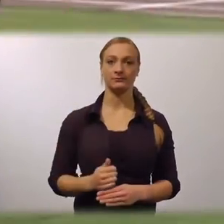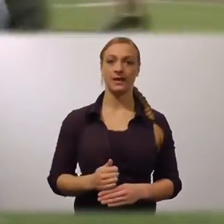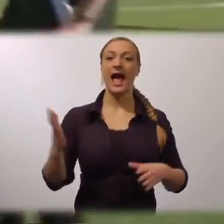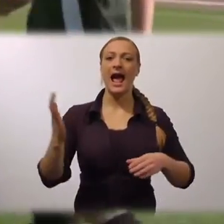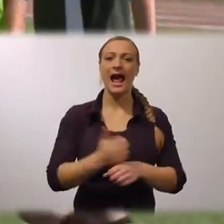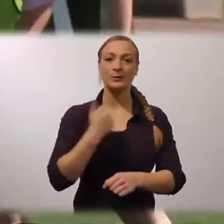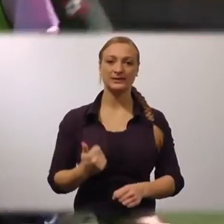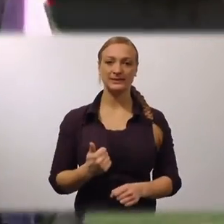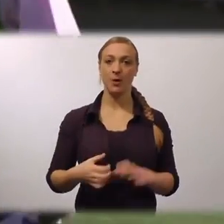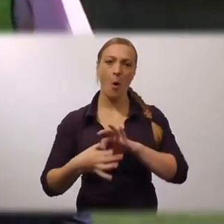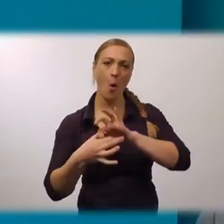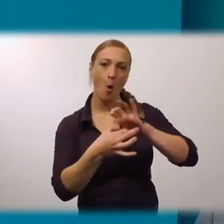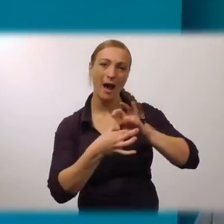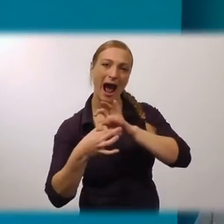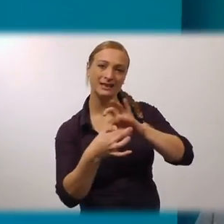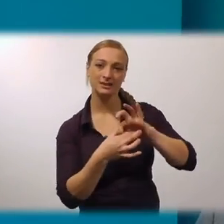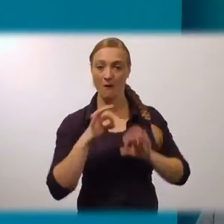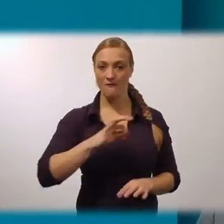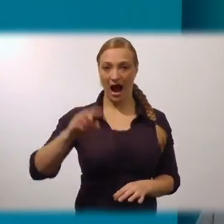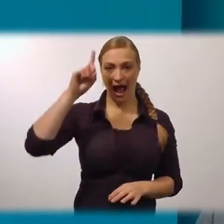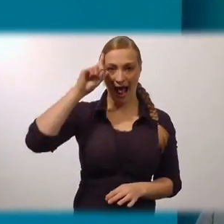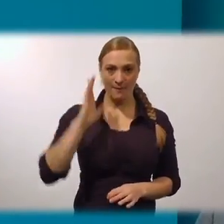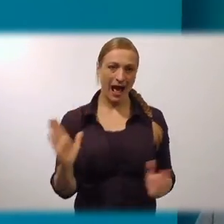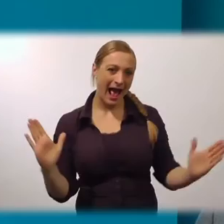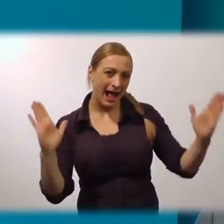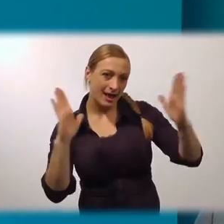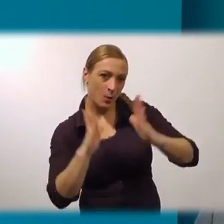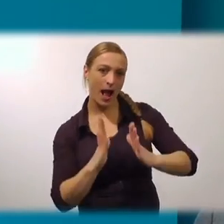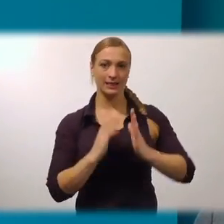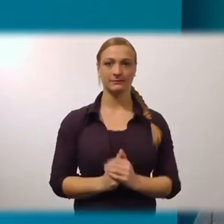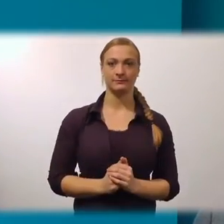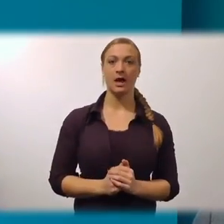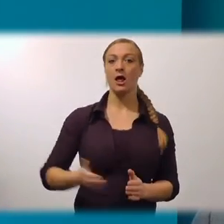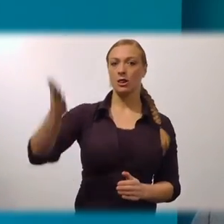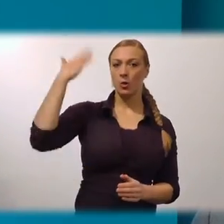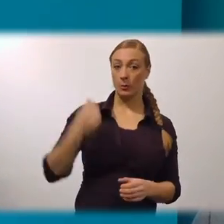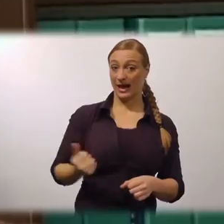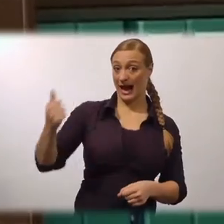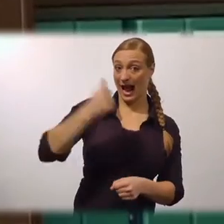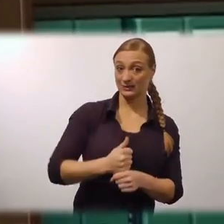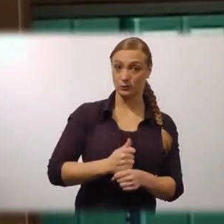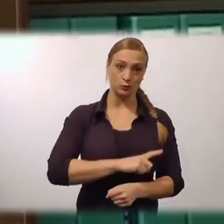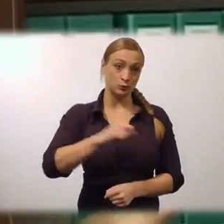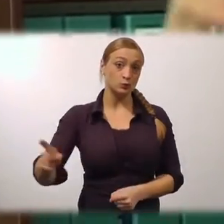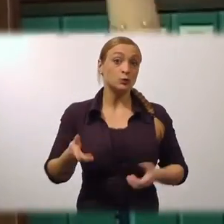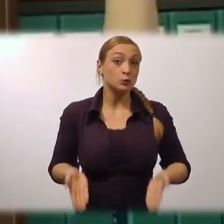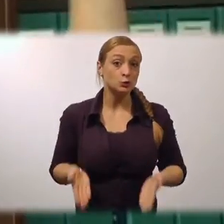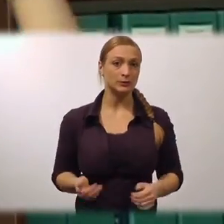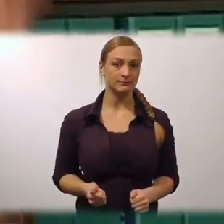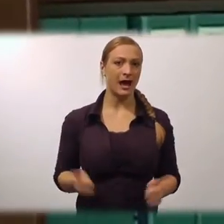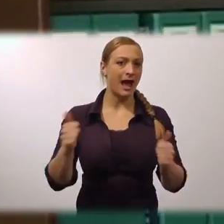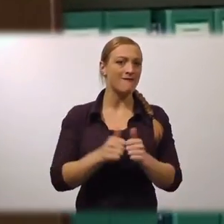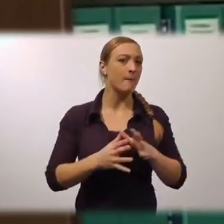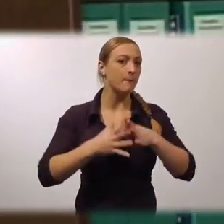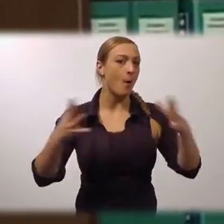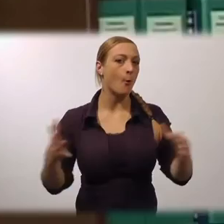développe depuis sa création et toujours plus aujourd'hui avec un réseau de partenaires extrêmement nombreux. Un anniversaire, surtout